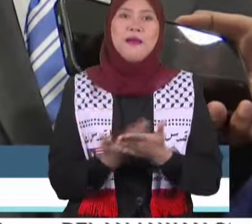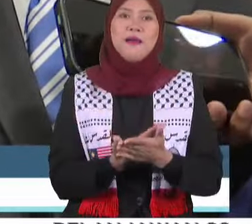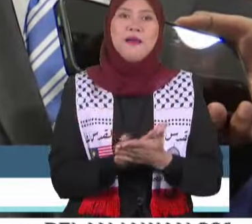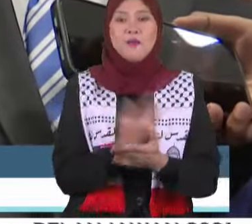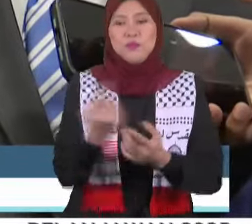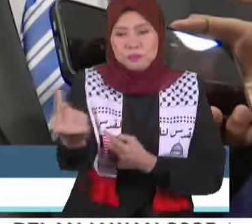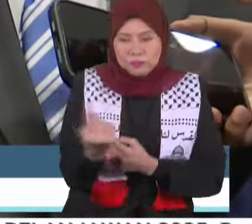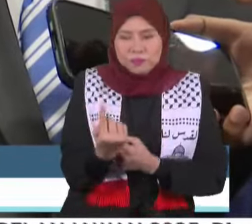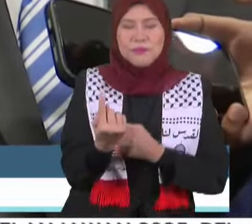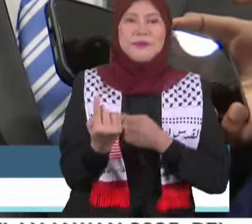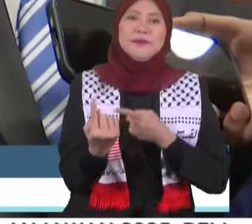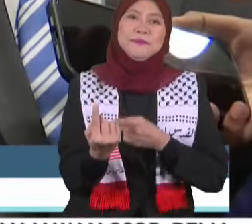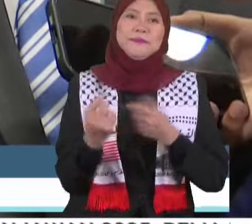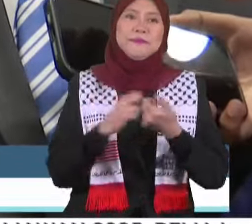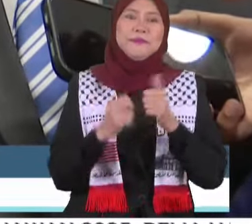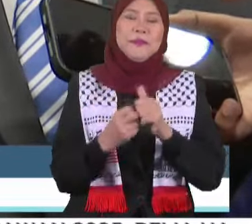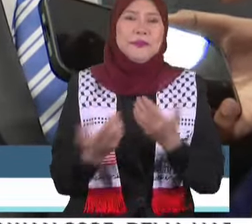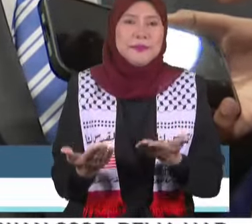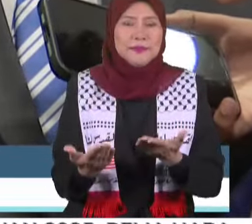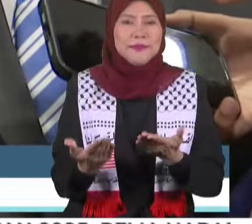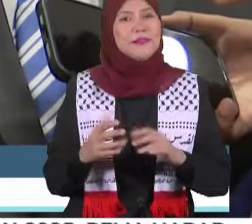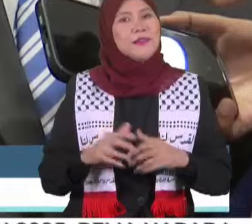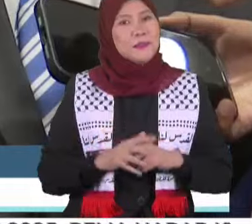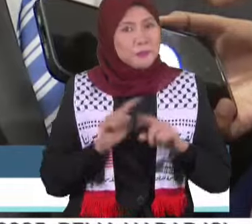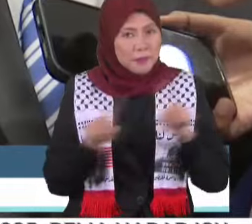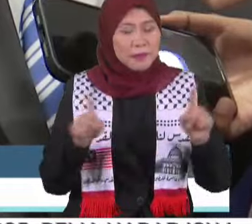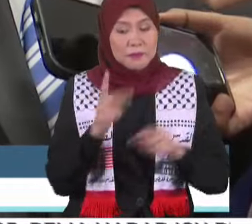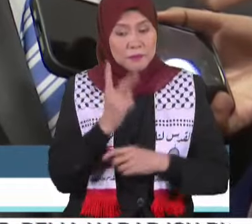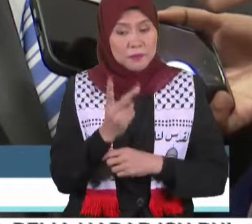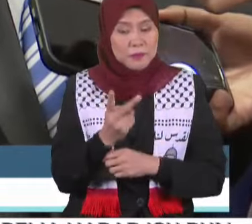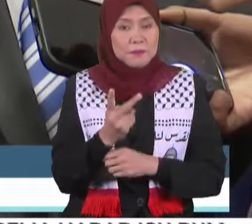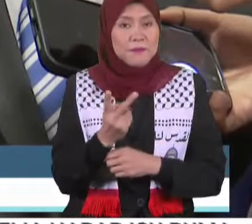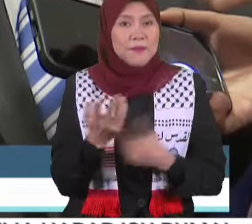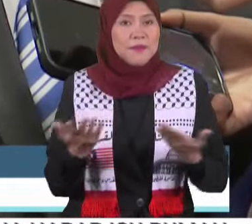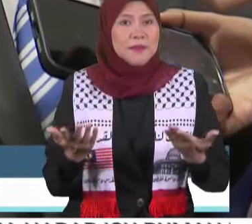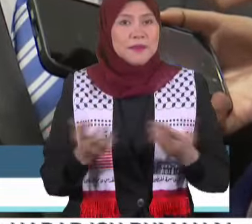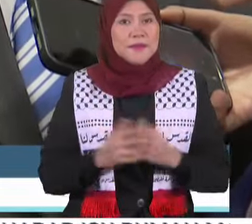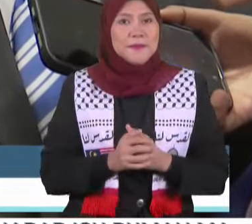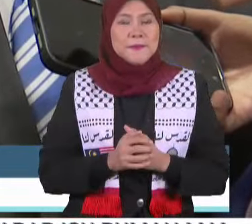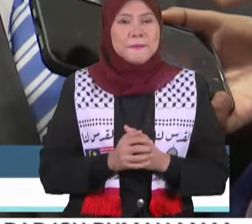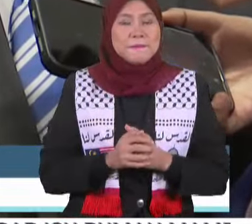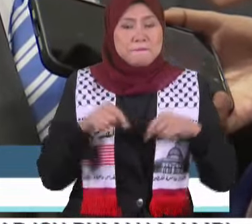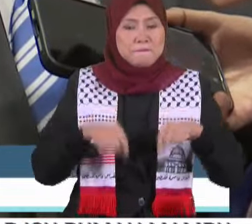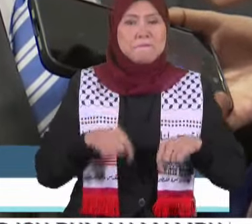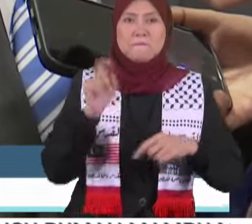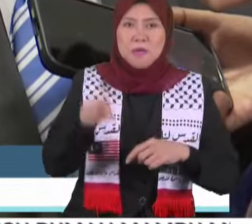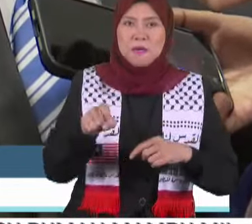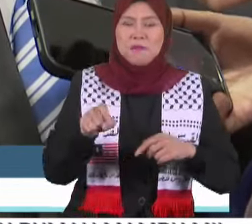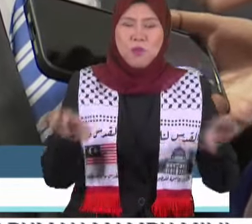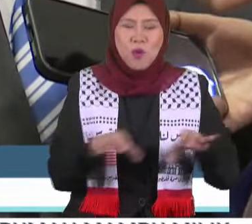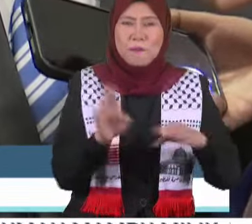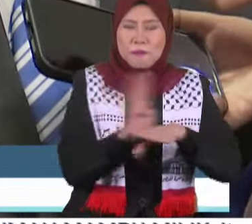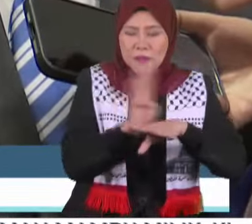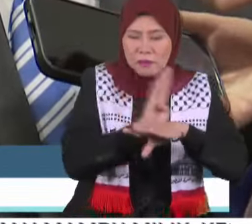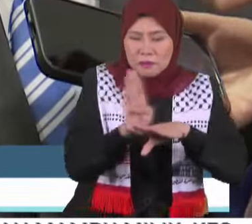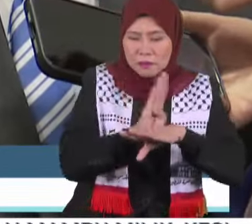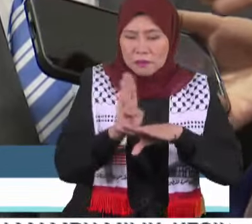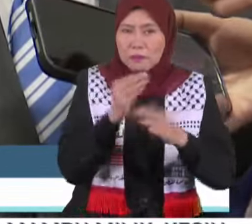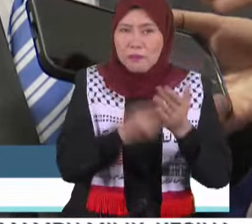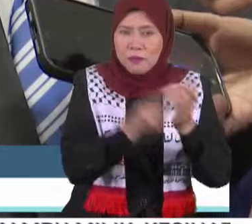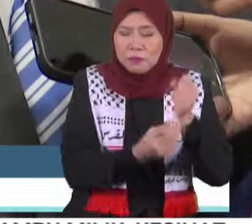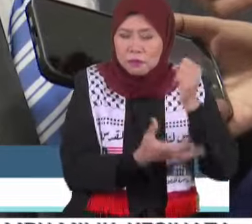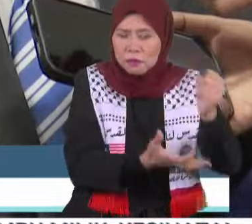barulah nak datang. Tapi kita lihat you make money from Malaysians and from Malaysia, you must